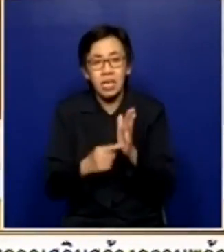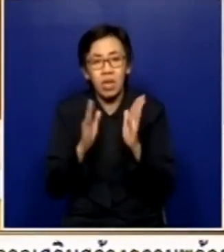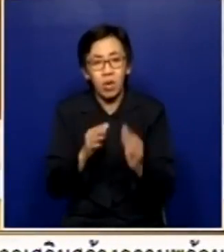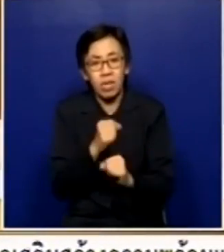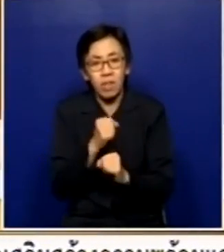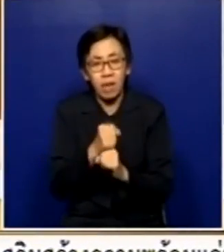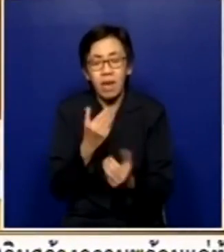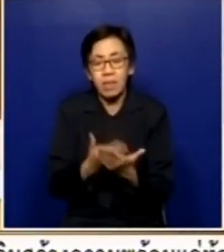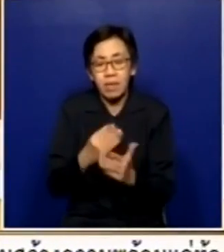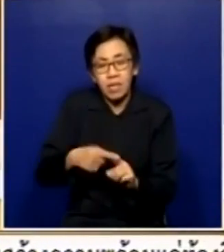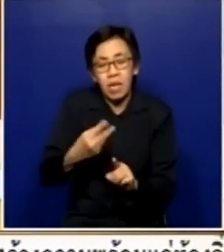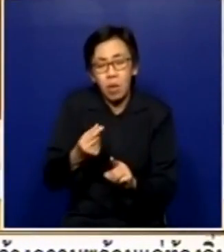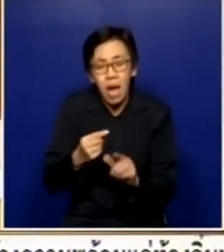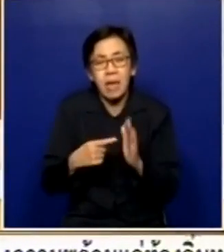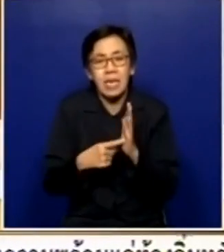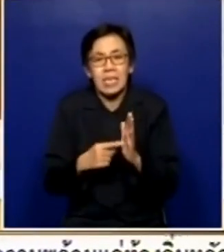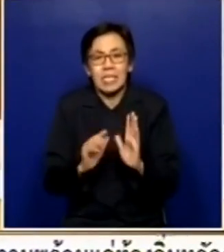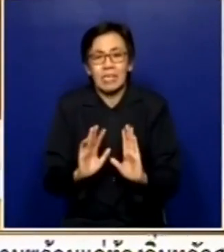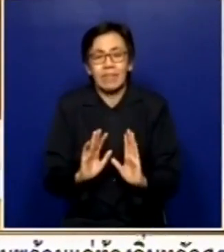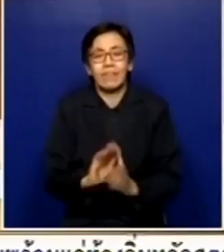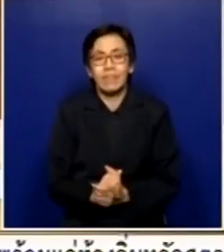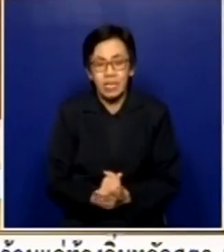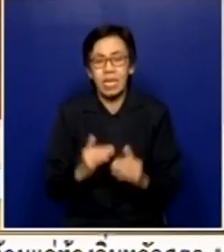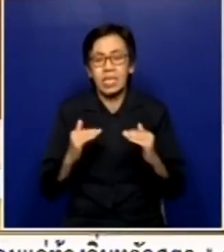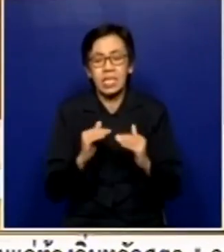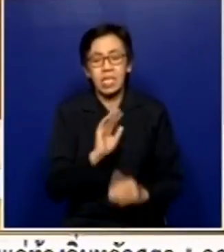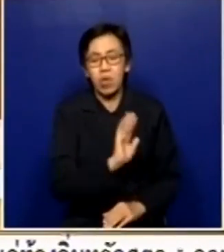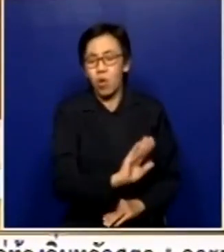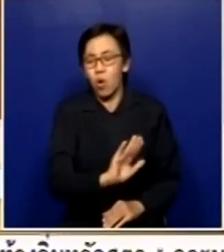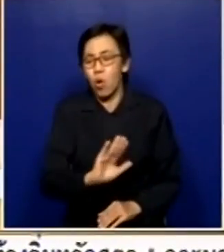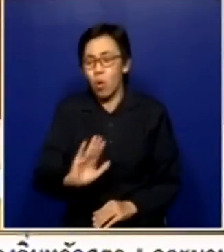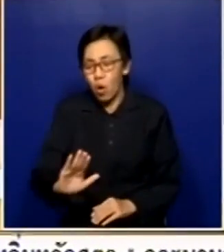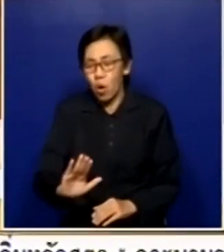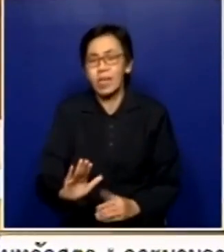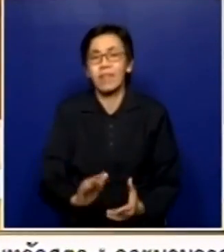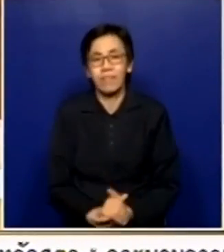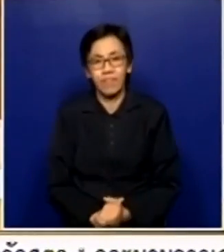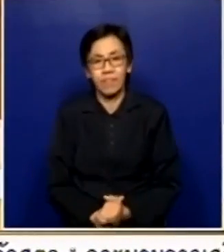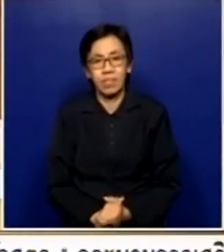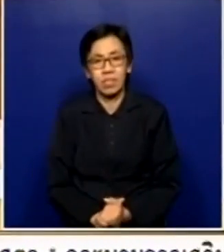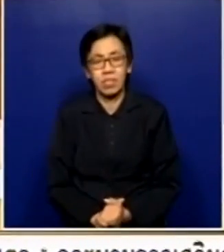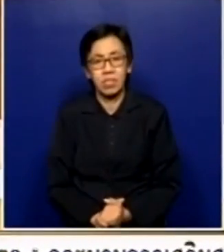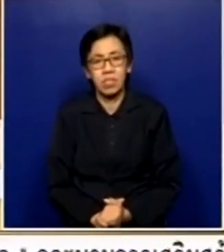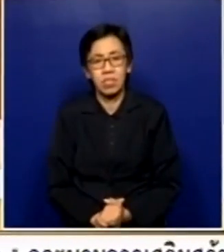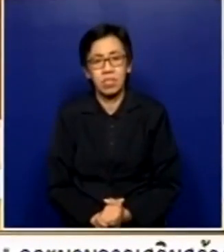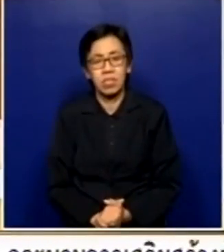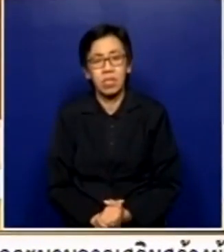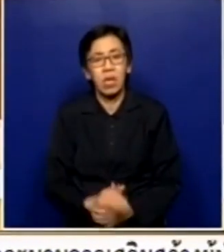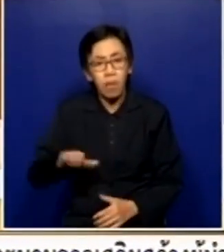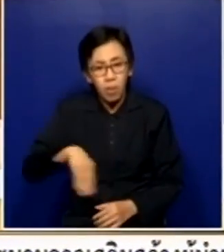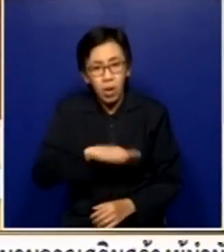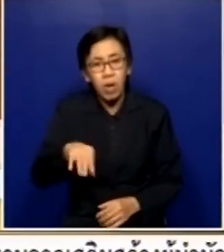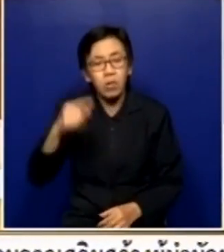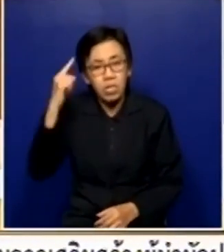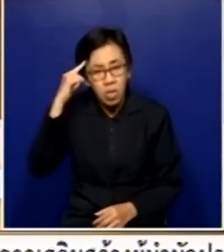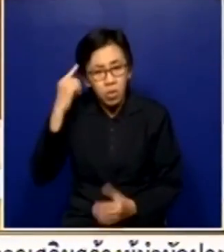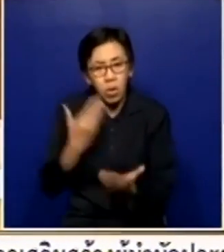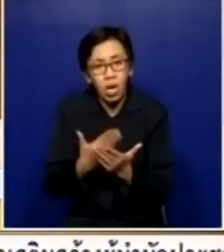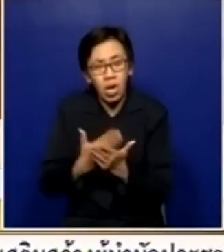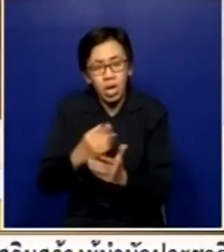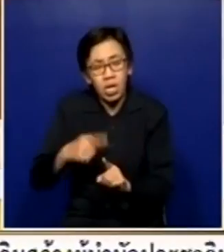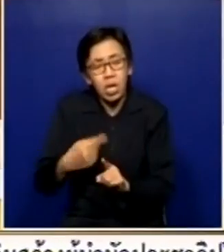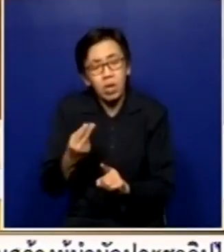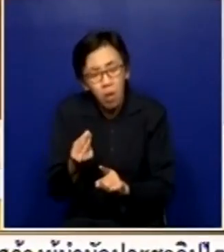นี้มันก็จะเป็นการละเมิดต่อสิทธิเสรีภาพส่วนบุคคลแต่ว่าท่านก็จะได้ซ่าเลยนะคะพวกเขาร่ำรวย